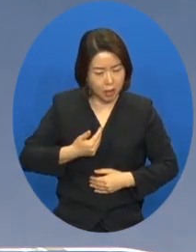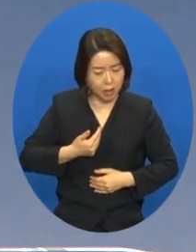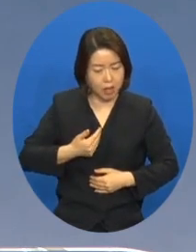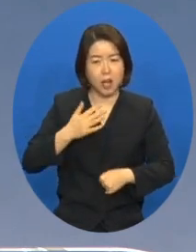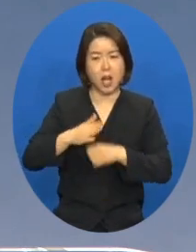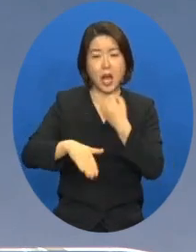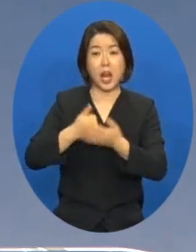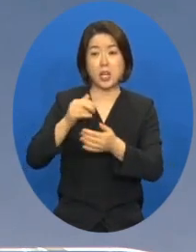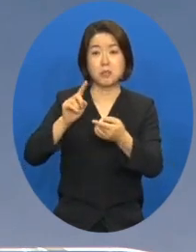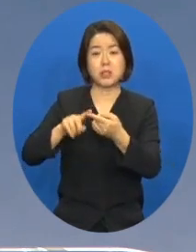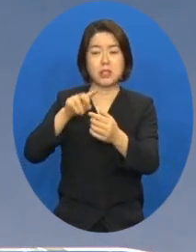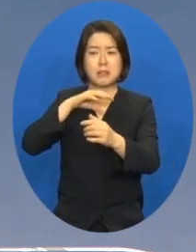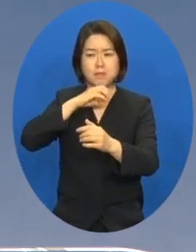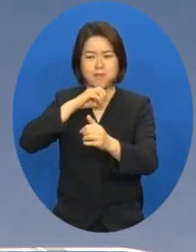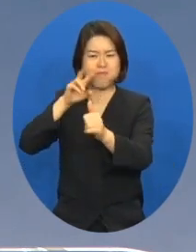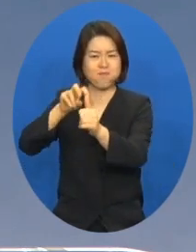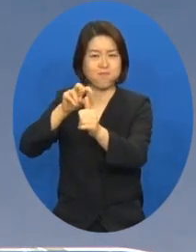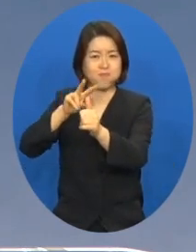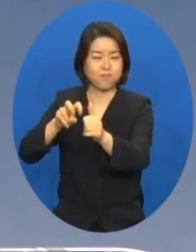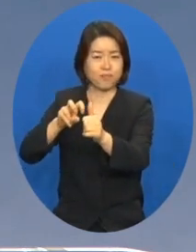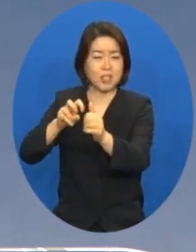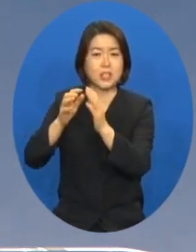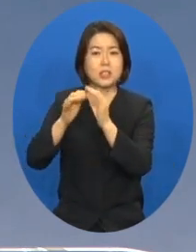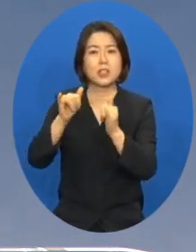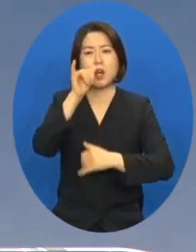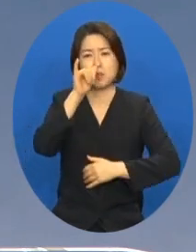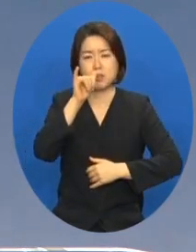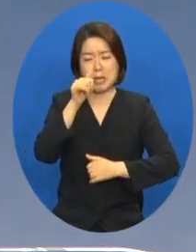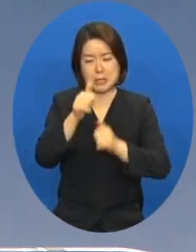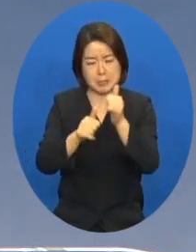원망으로 인해서 시험에 빠지는 사람도 생깁니다.